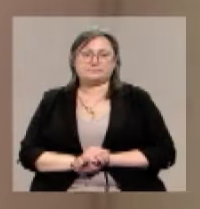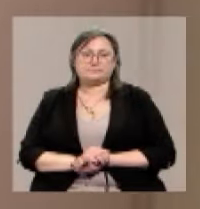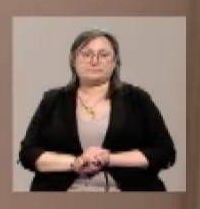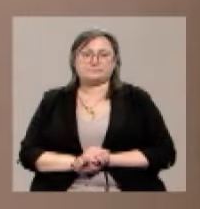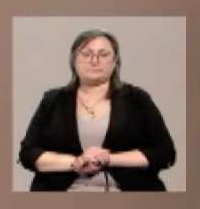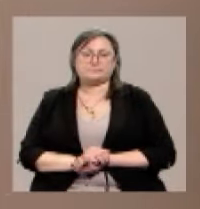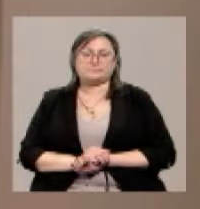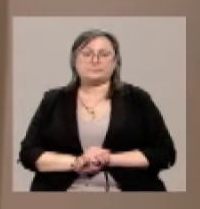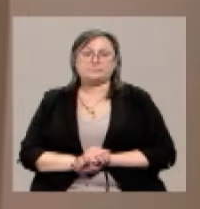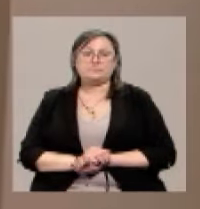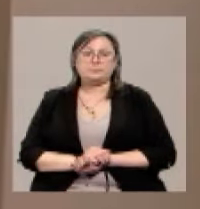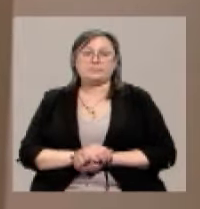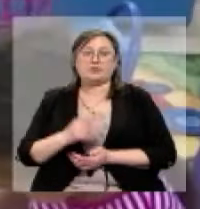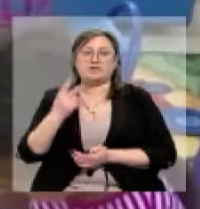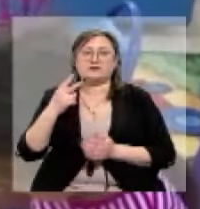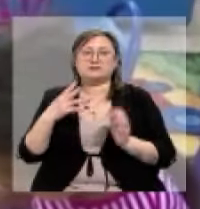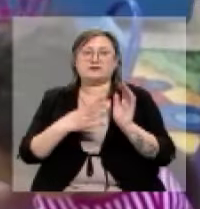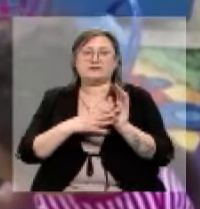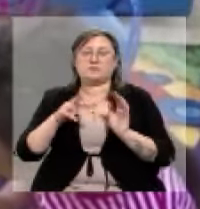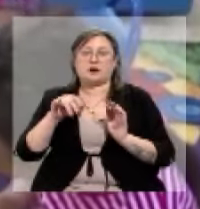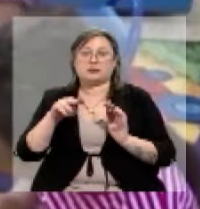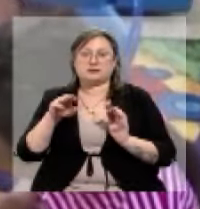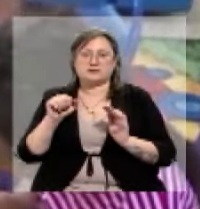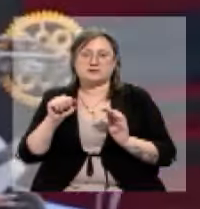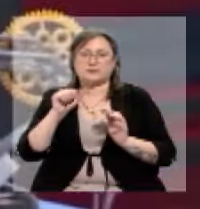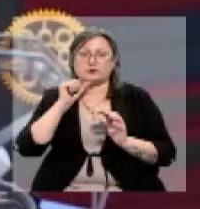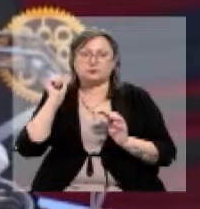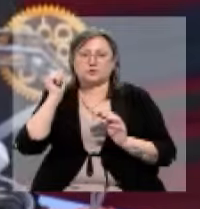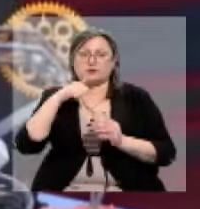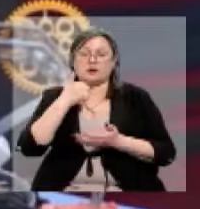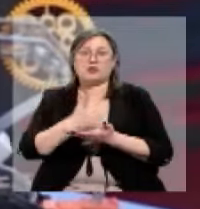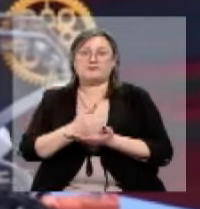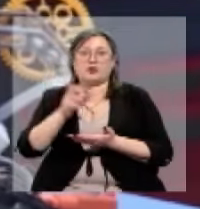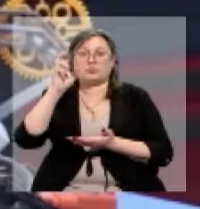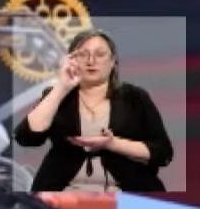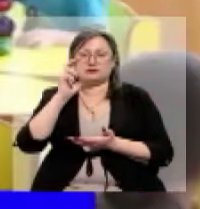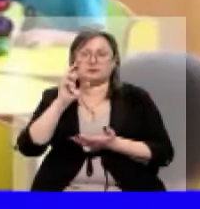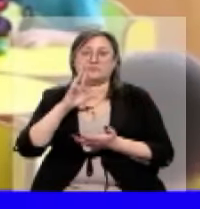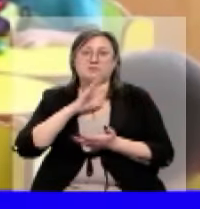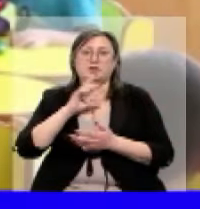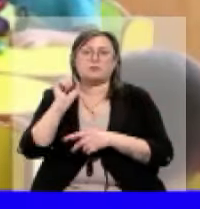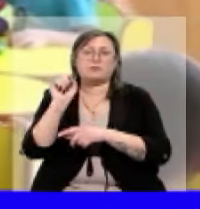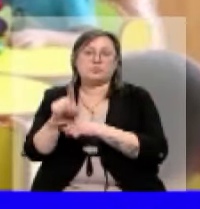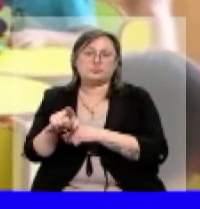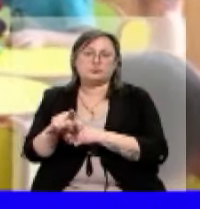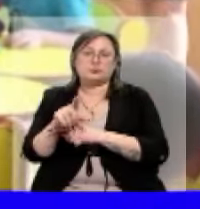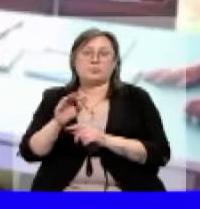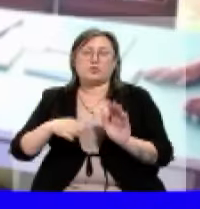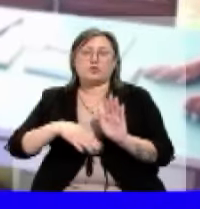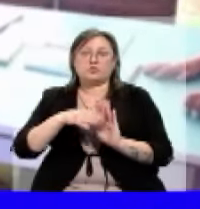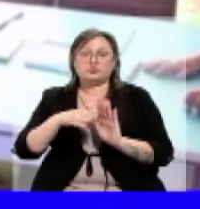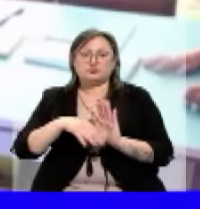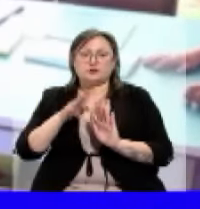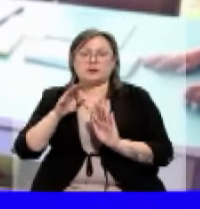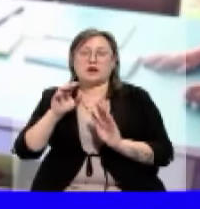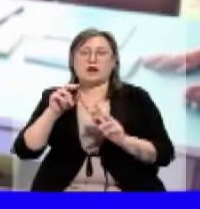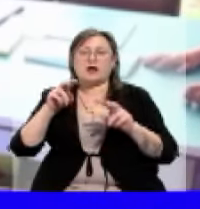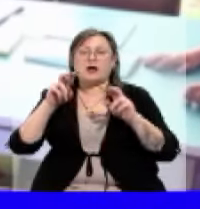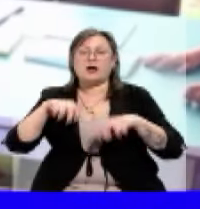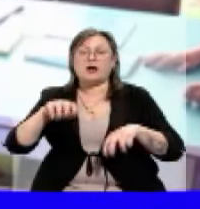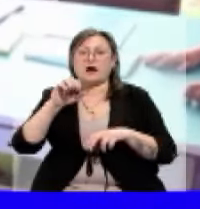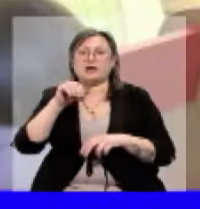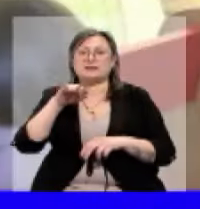Өткен жылдың 29 наурызында мемлекет басшысы аттестаттауды жетілдіру бойынша тапсырма жүктеген болатын. Осы себепті білім